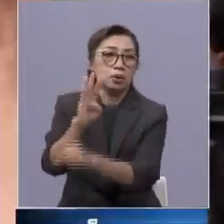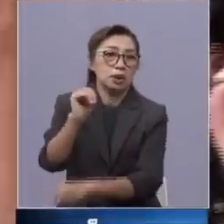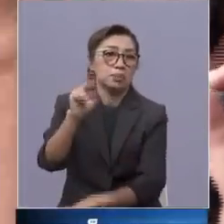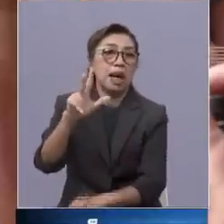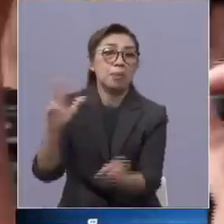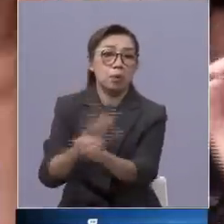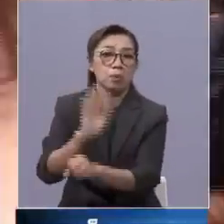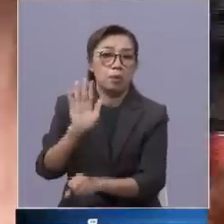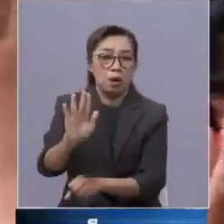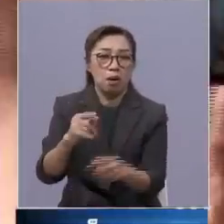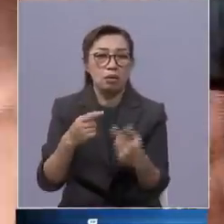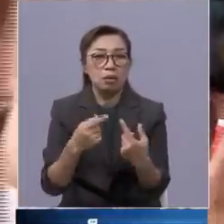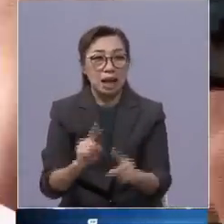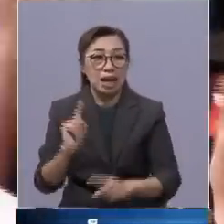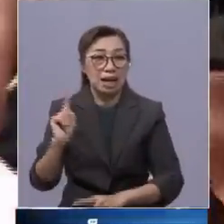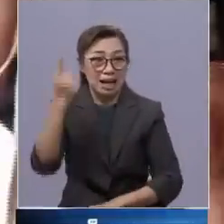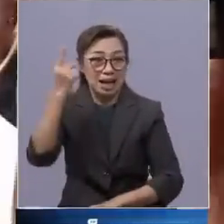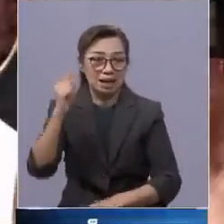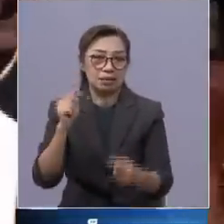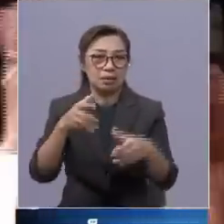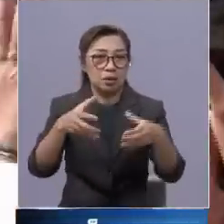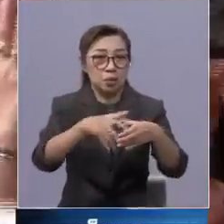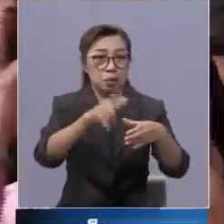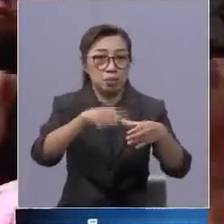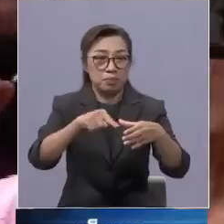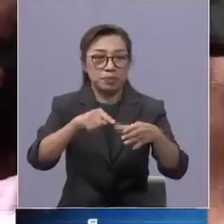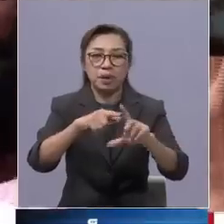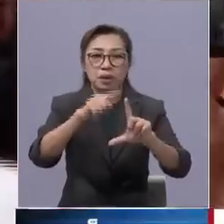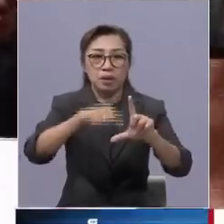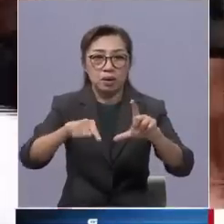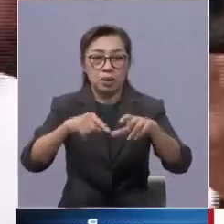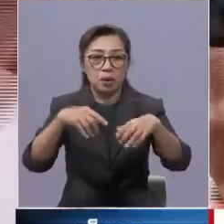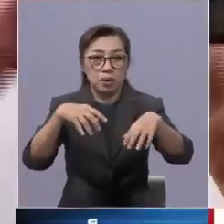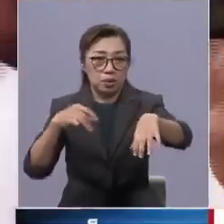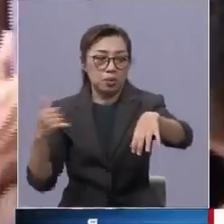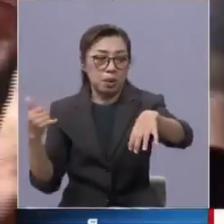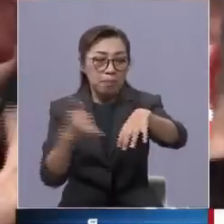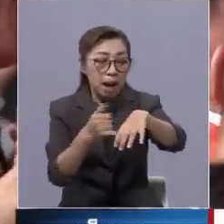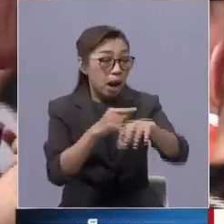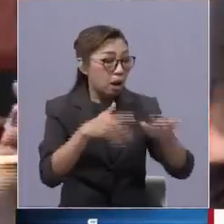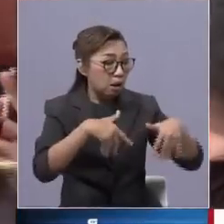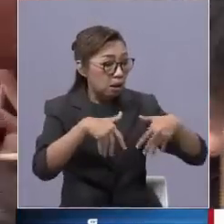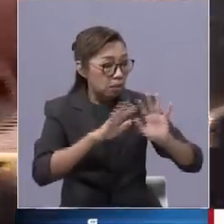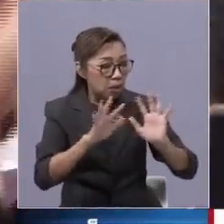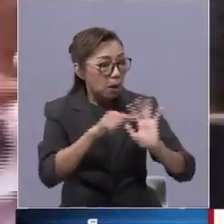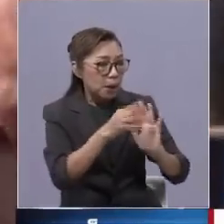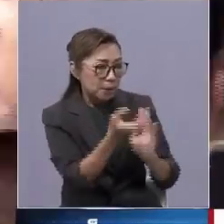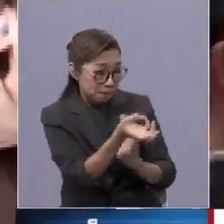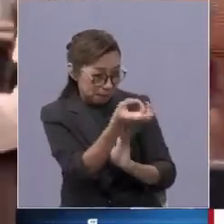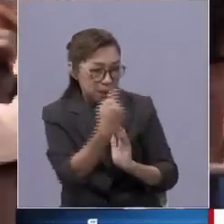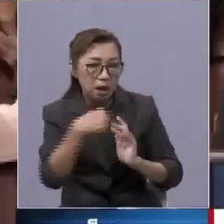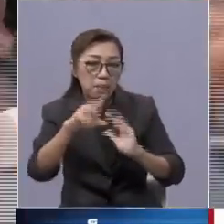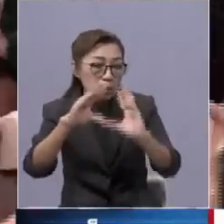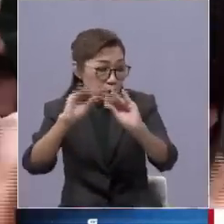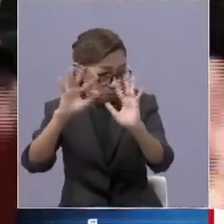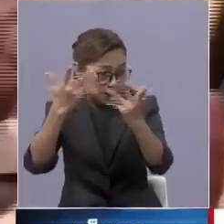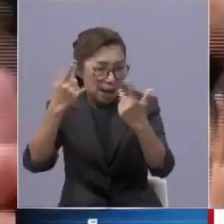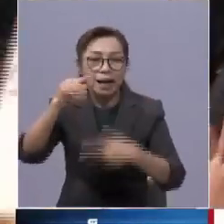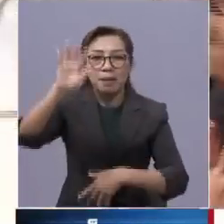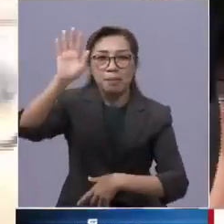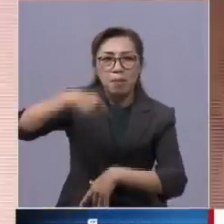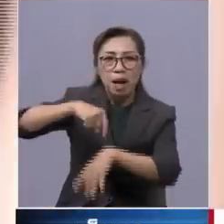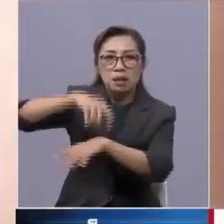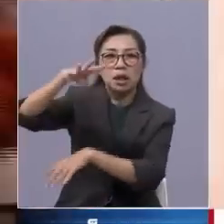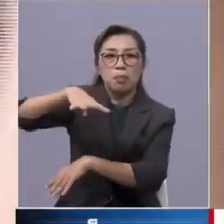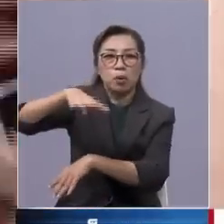ปีครับแต่ว่าช่วงแรกที่เดินทางไปถึงเนี่ยเหมือนกับพบปะแป๊บเดียวแล้วบอกว่าขอไปชุมกับสสก่อนเนาะแล้วเดี๋ยวค่อยลงมากว่าจะลงมาก็คือช่วง4โม